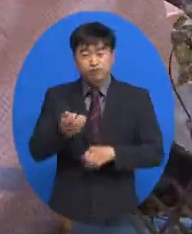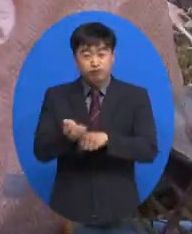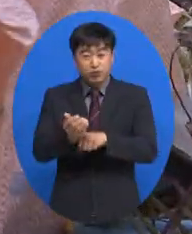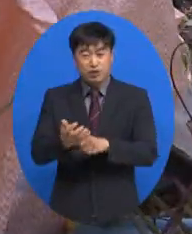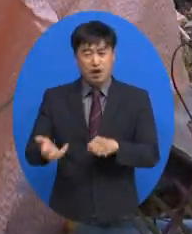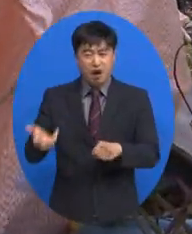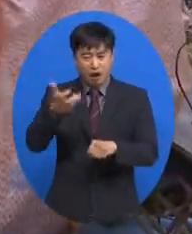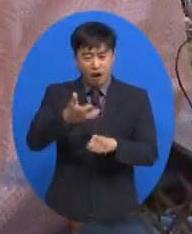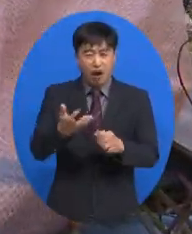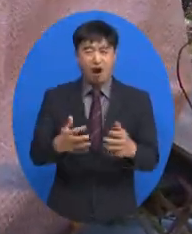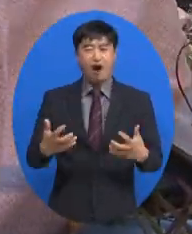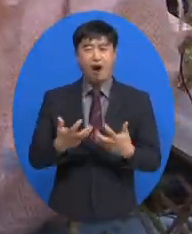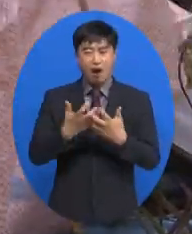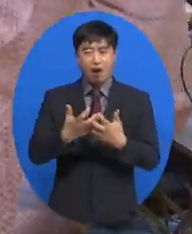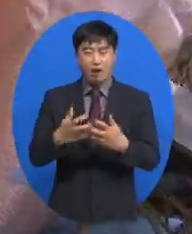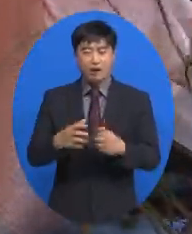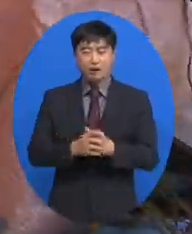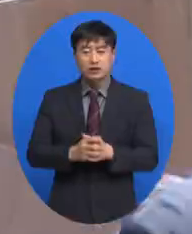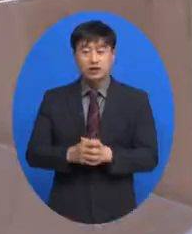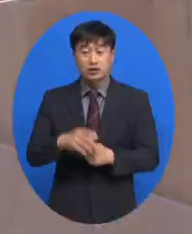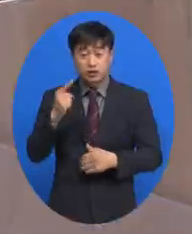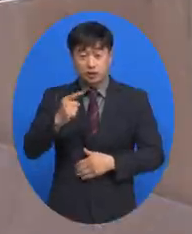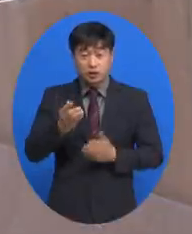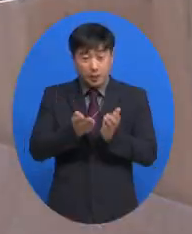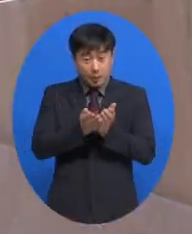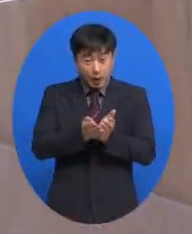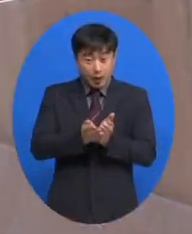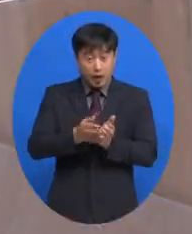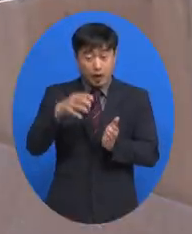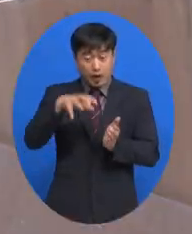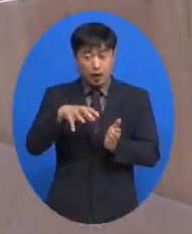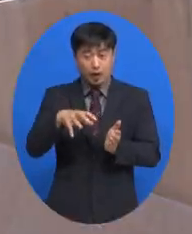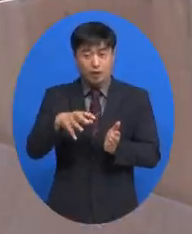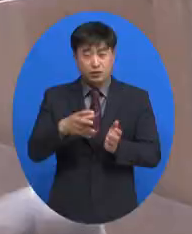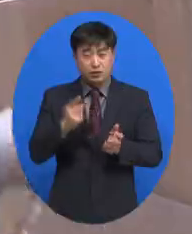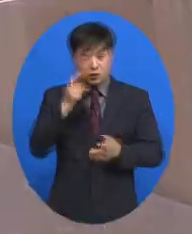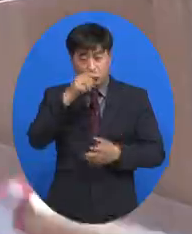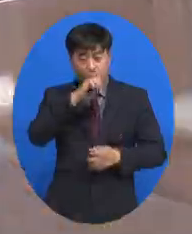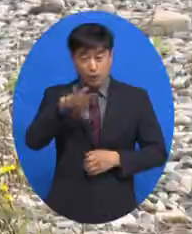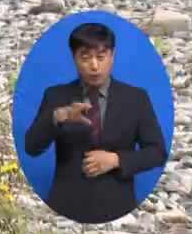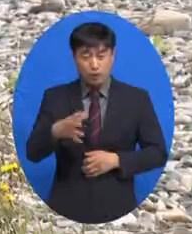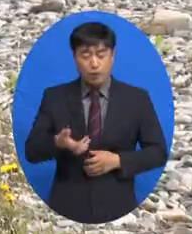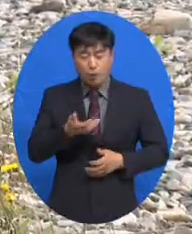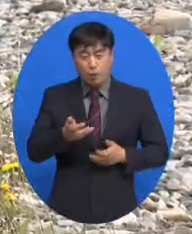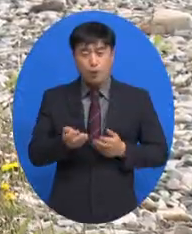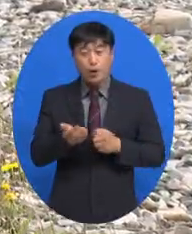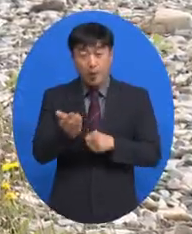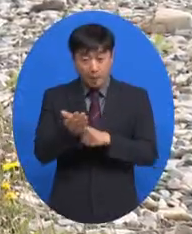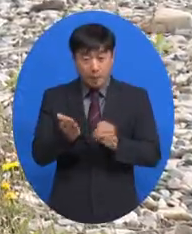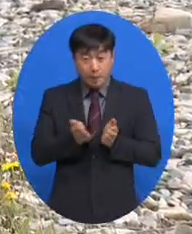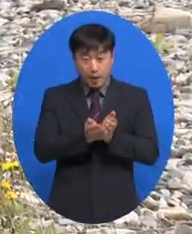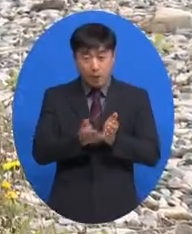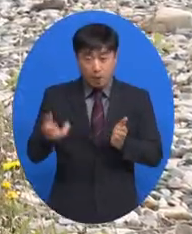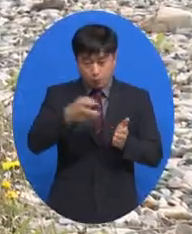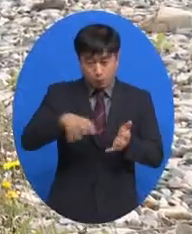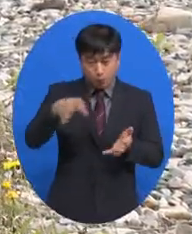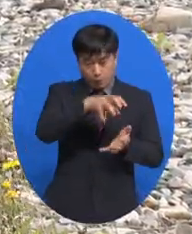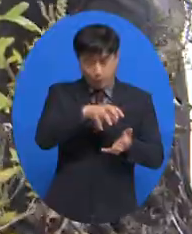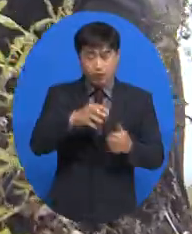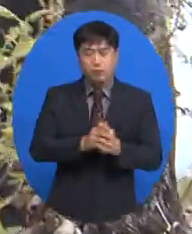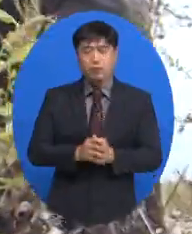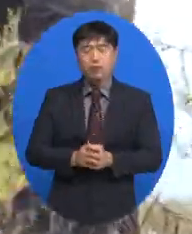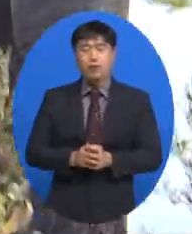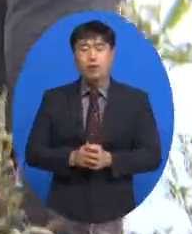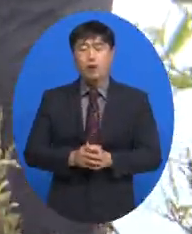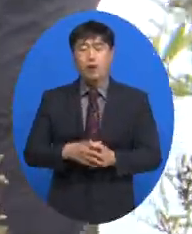부두가에 정박한 경기청정호로 이런 각종 쓰레기를 몇 번이나 실어 나릅니다. 대개 섬지역 쓰레기 수거 활동은